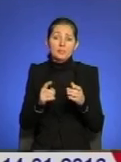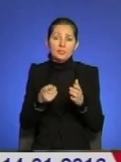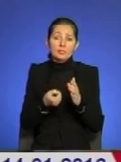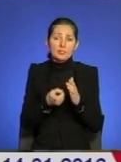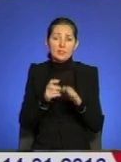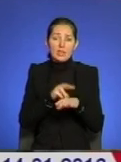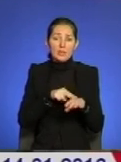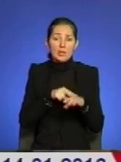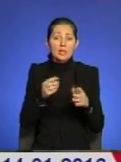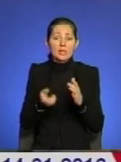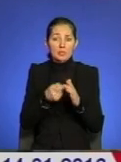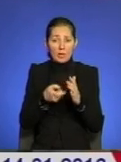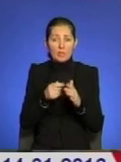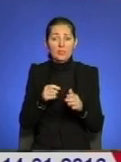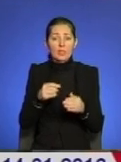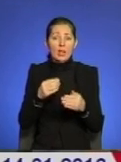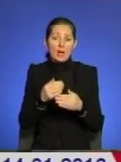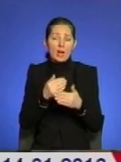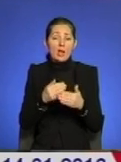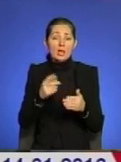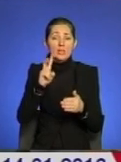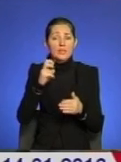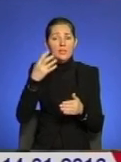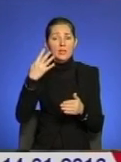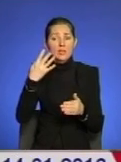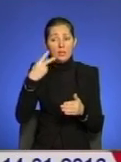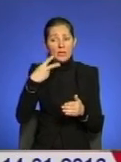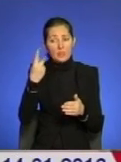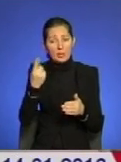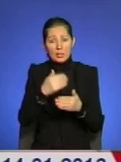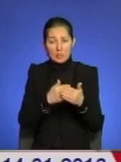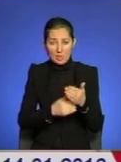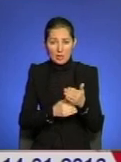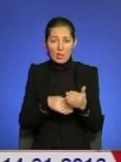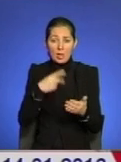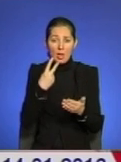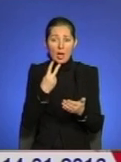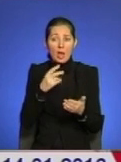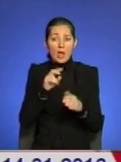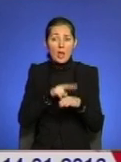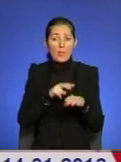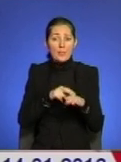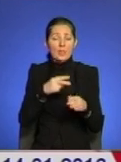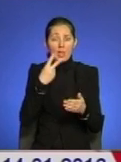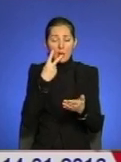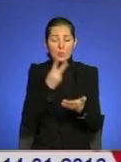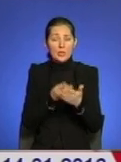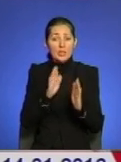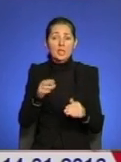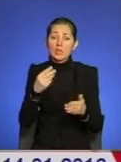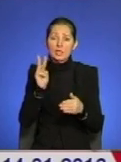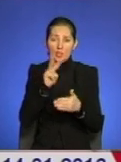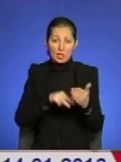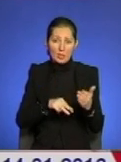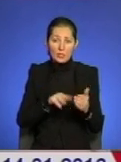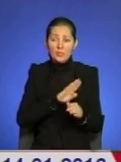громади, 241 стаття Кримінального кодексу України передбачає лише накладення штрафу. У ОДА також зазначили, що ні